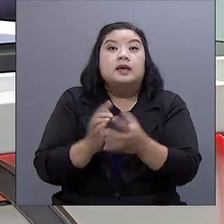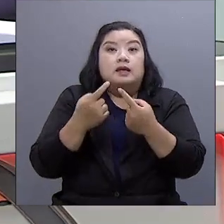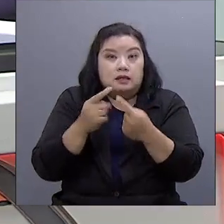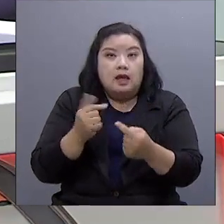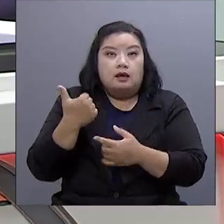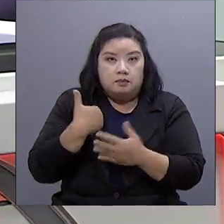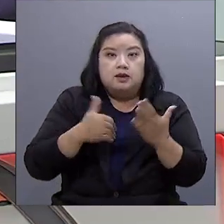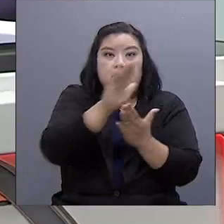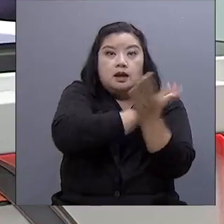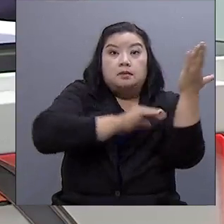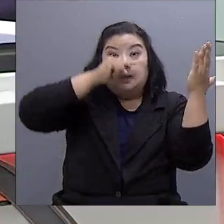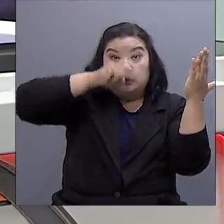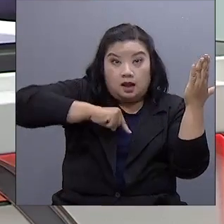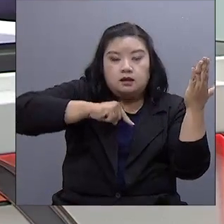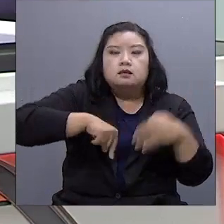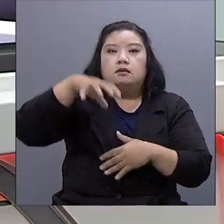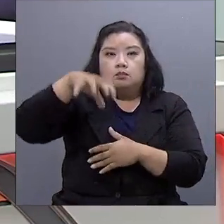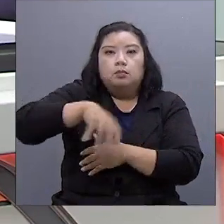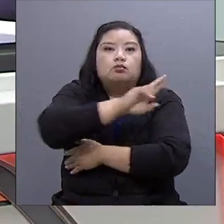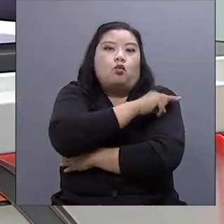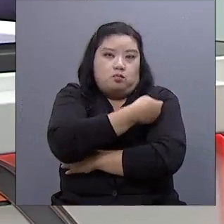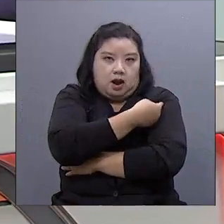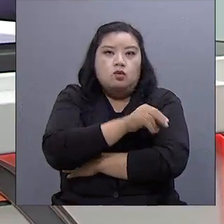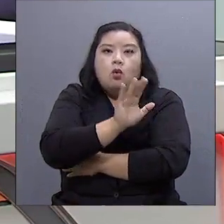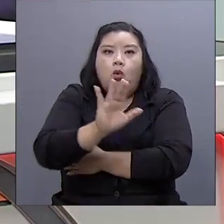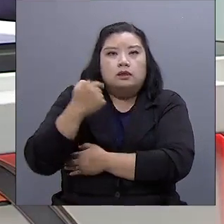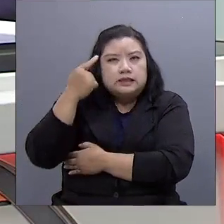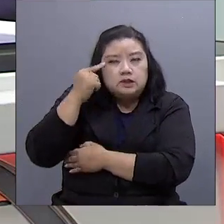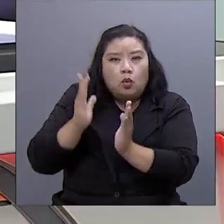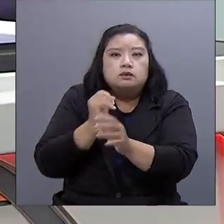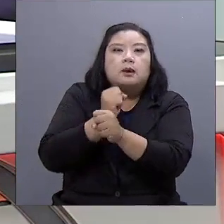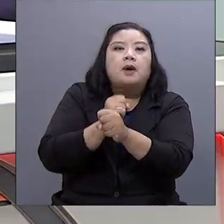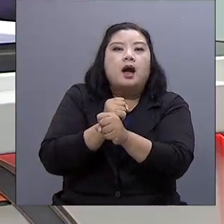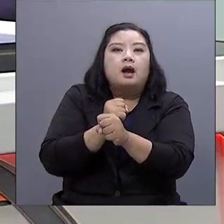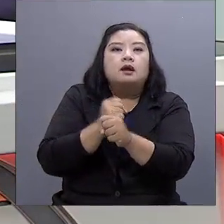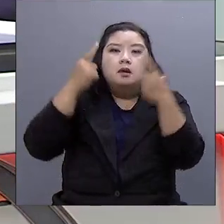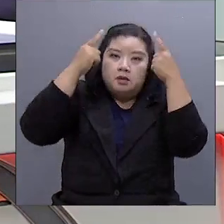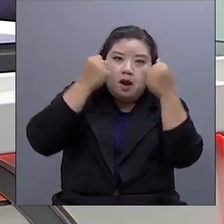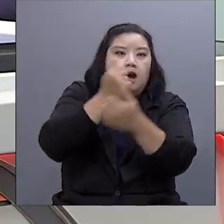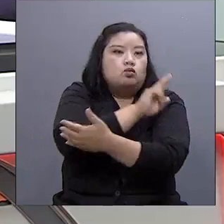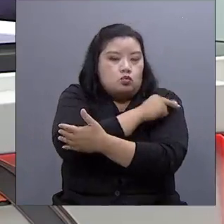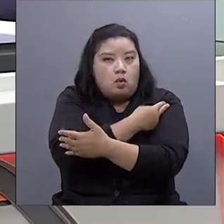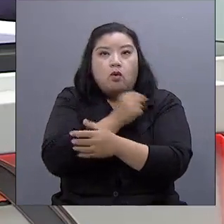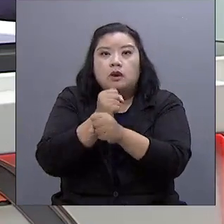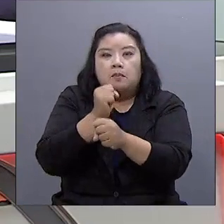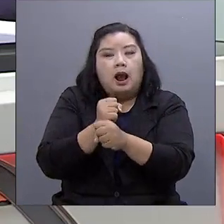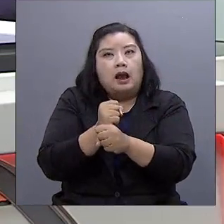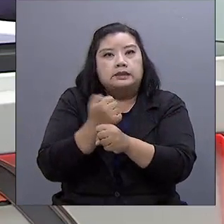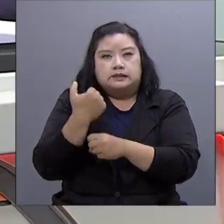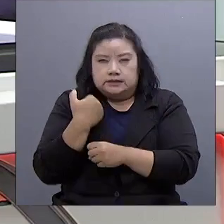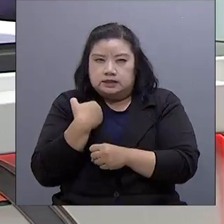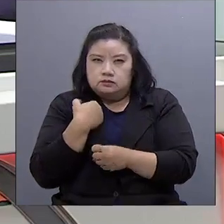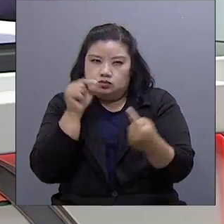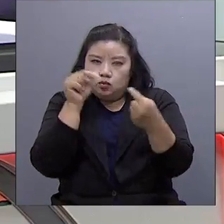งพยาบาลพยายามจะบริหารจัดการกำลังพลที่มีอยู่ในช่วงวันหยุดยาวนะคะบางส่วนเนี่ยเลื่อนงานผ่าตัด